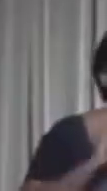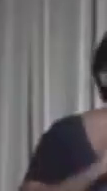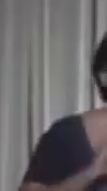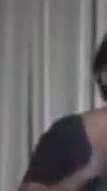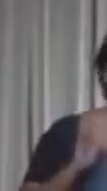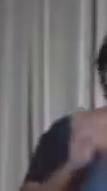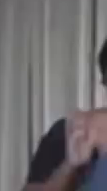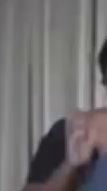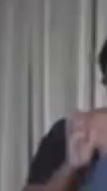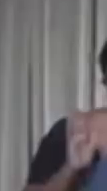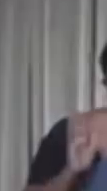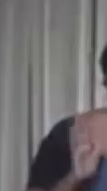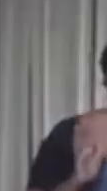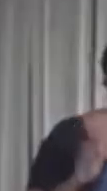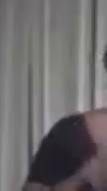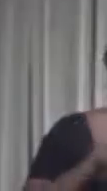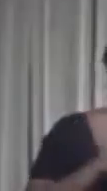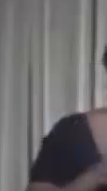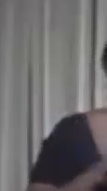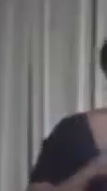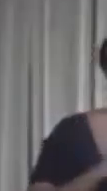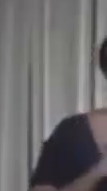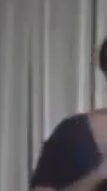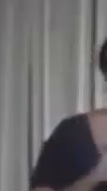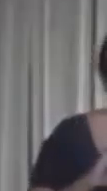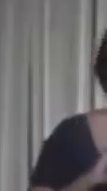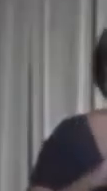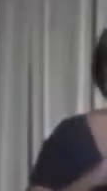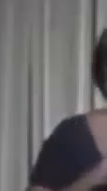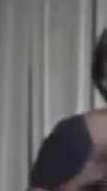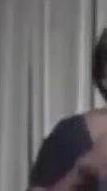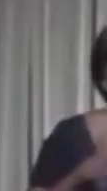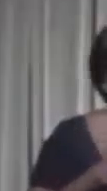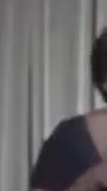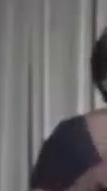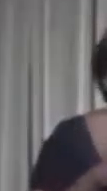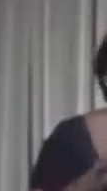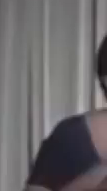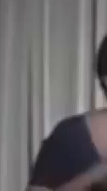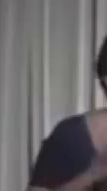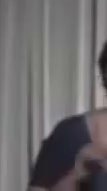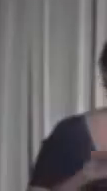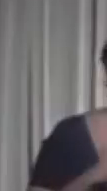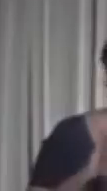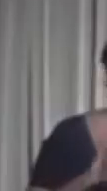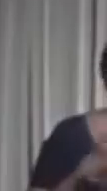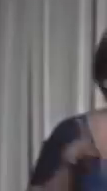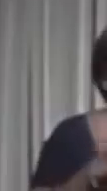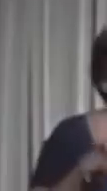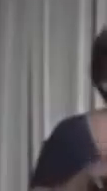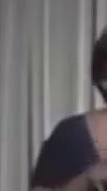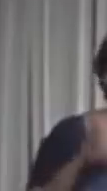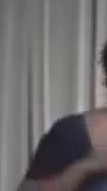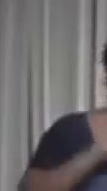எல்லாம் ஏற்படுத்தப்பட்டு எங்களுடைய மூதாதையர்கள் இந்த நாட்டின் சுதந்திரத்துக்காக பாடுபட்டவர்கள் எல்லோரும் அதை அங்கீகரித்ததனால்,